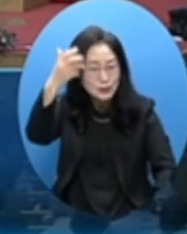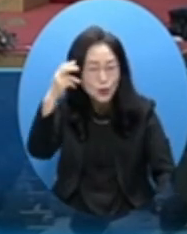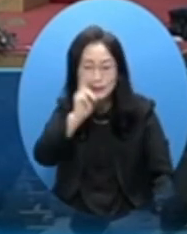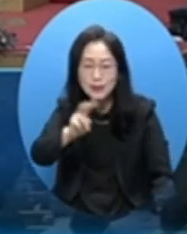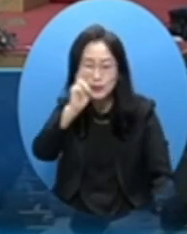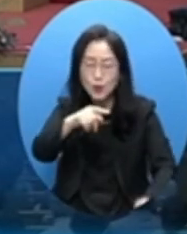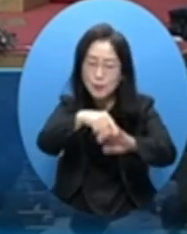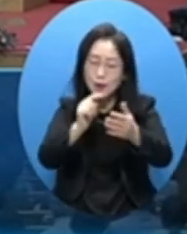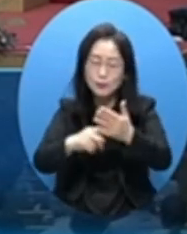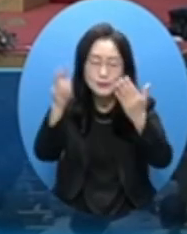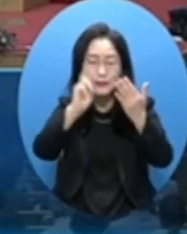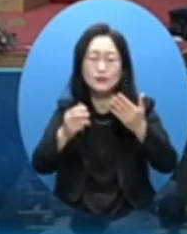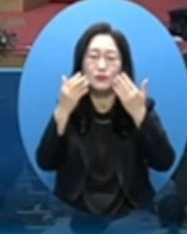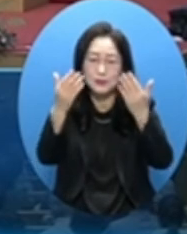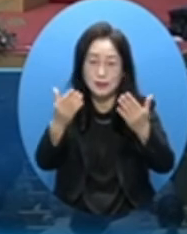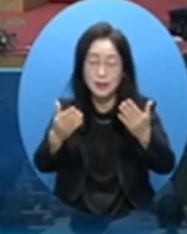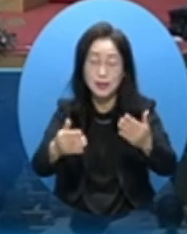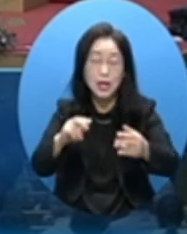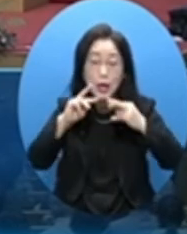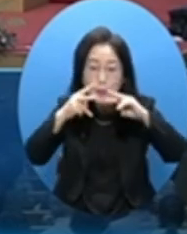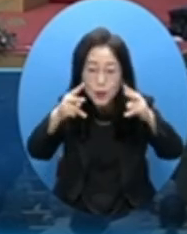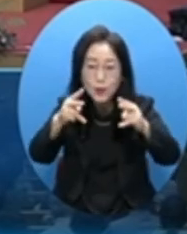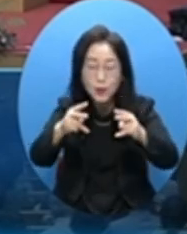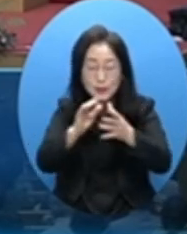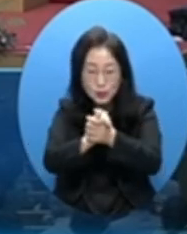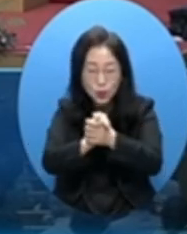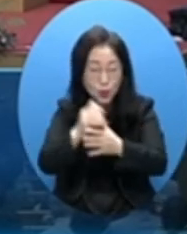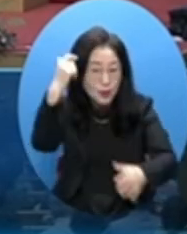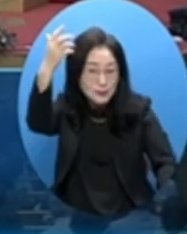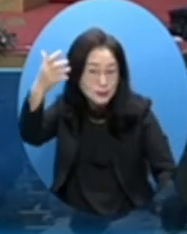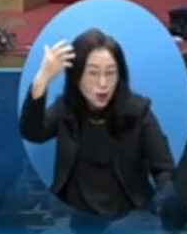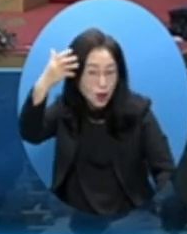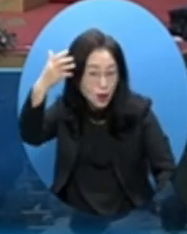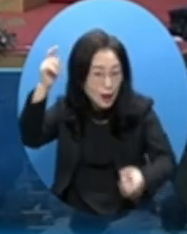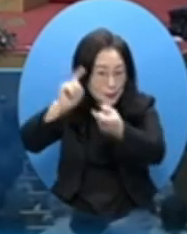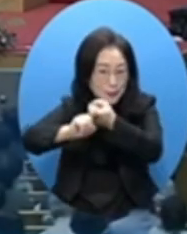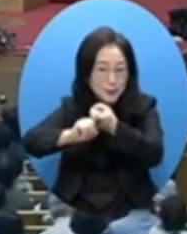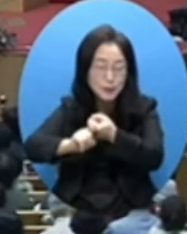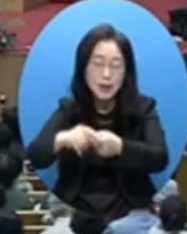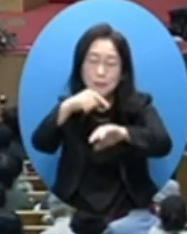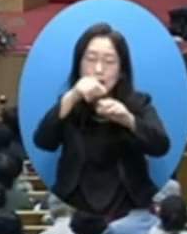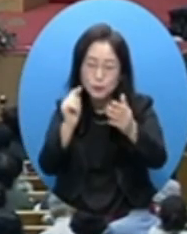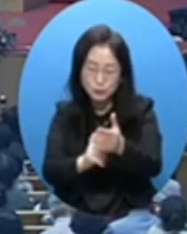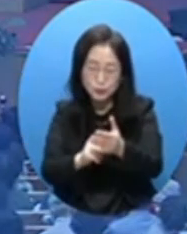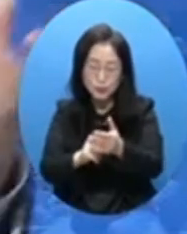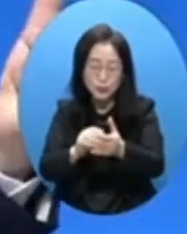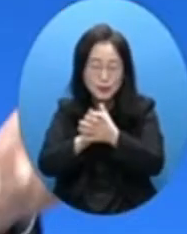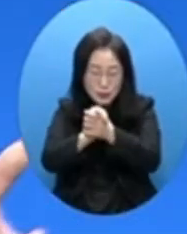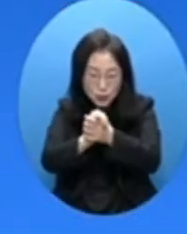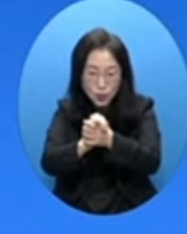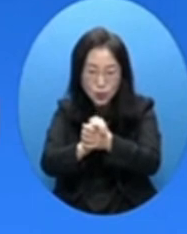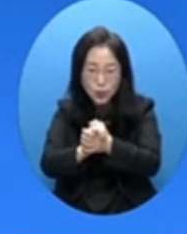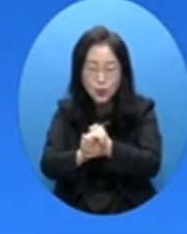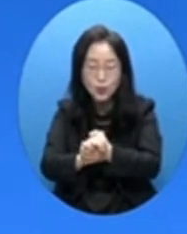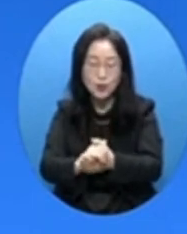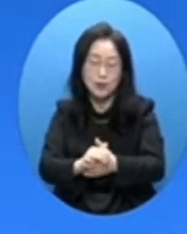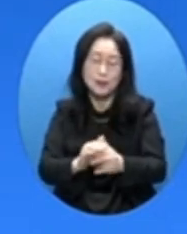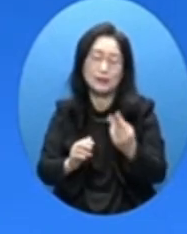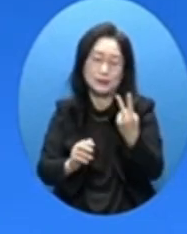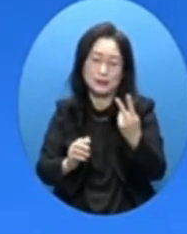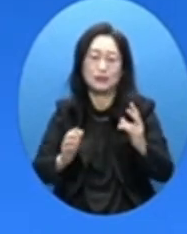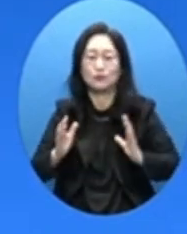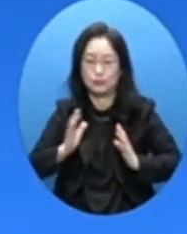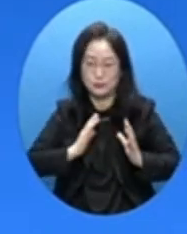또 마음으로 찬송하리라 우리가 방언으로 기도하면 영으로 하나님께 기도 하고 또 마음으로 또 기도해서 이중 기도가 주님께